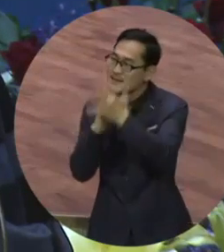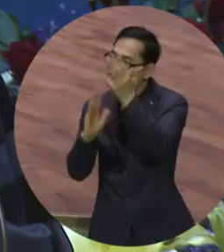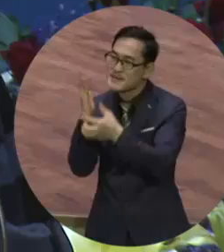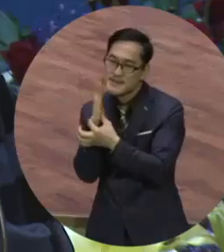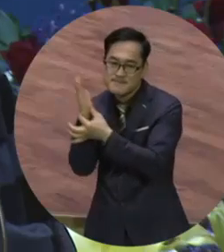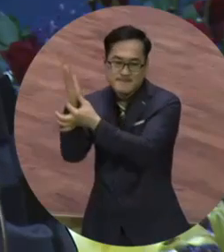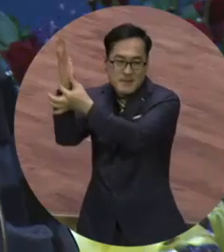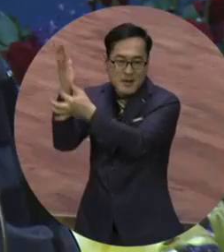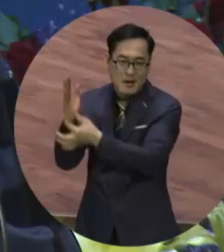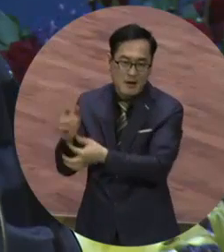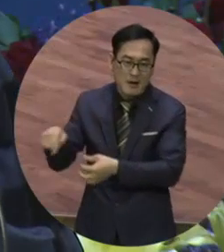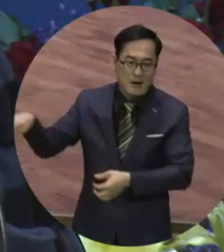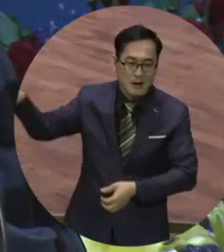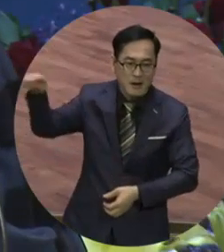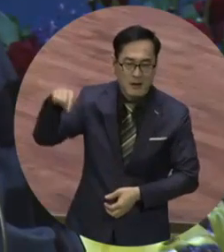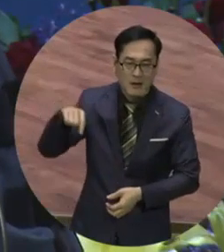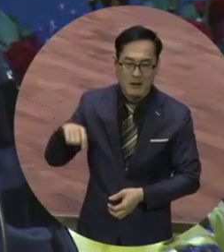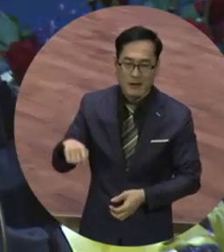우연이 된 거예요?